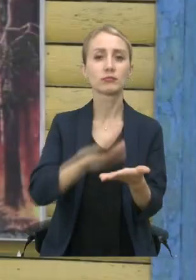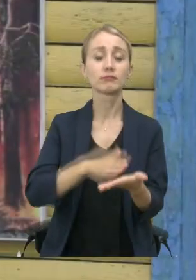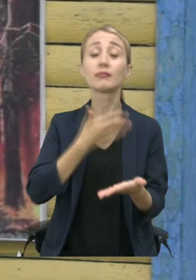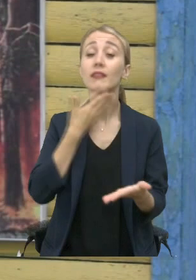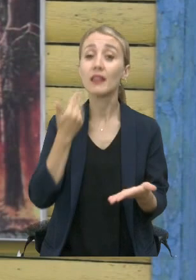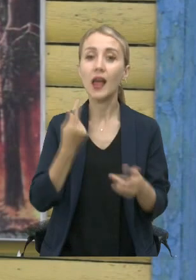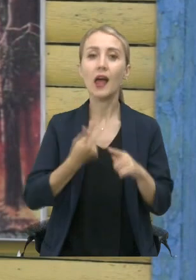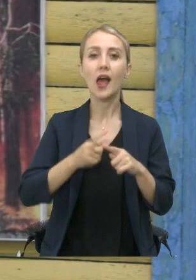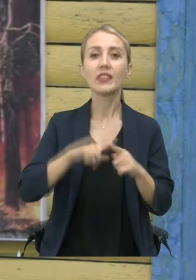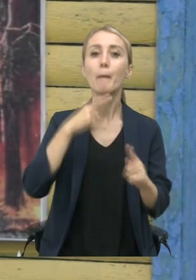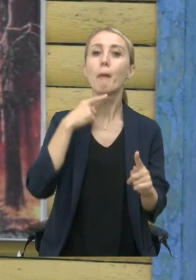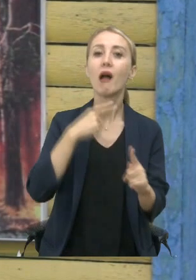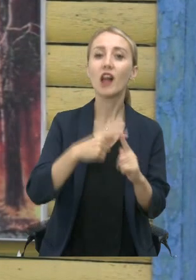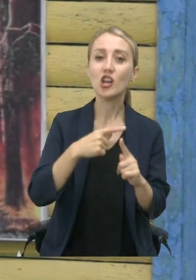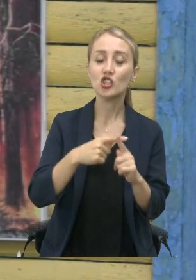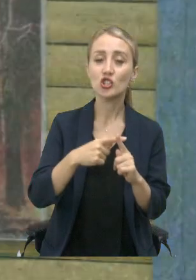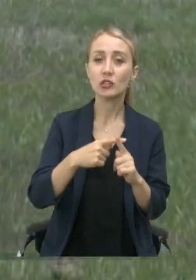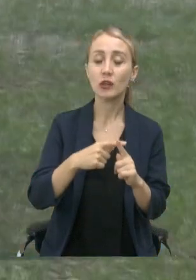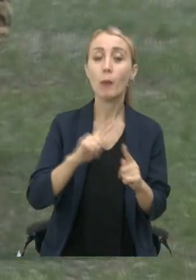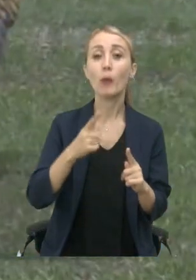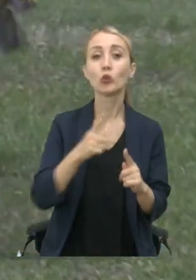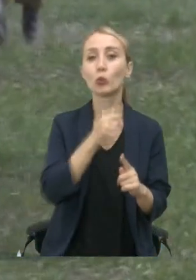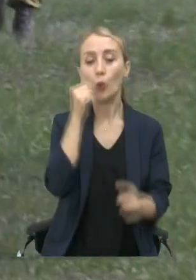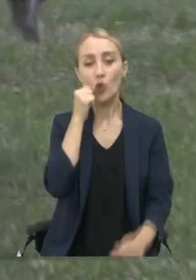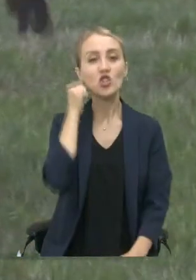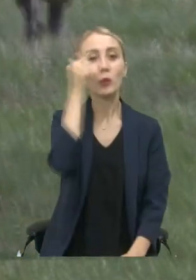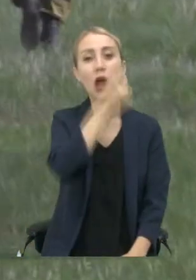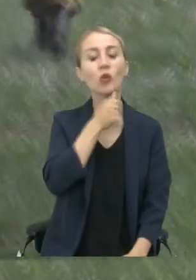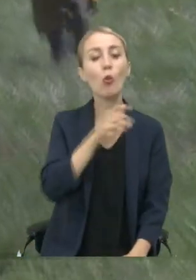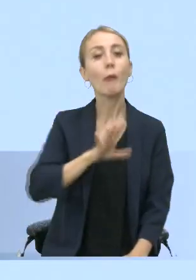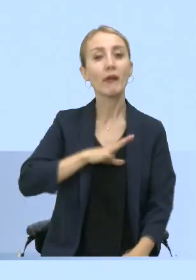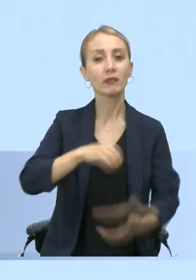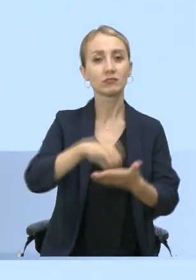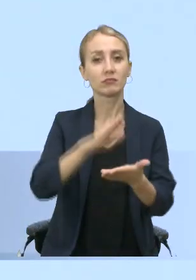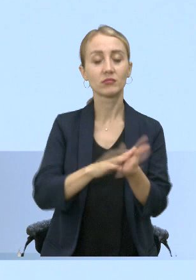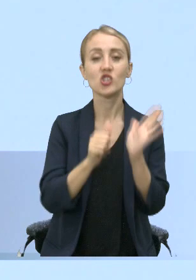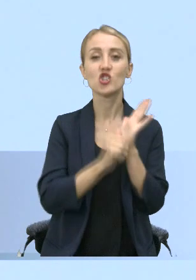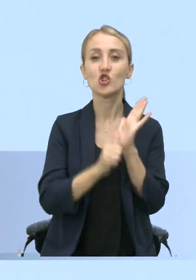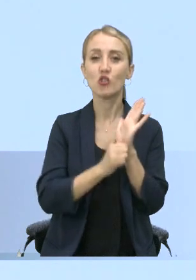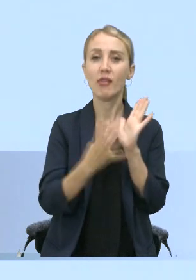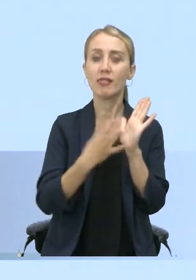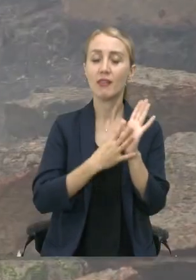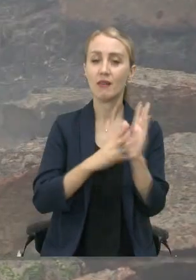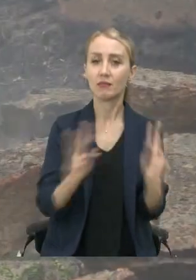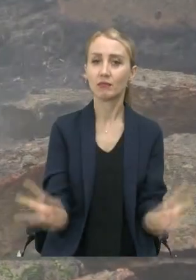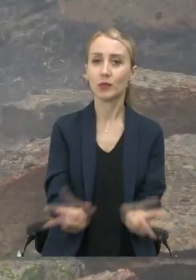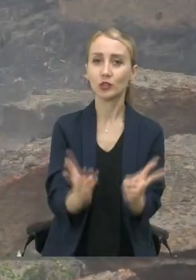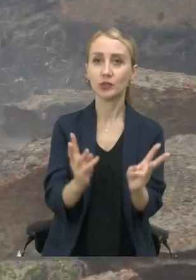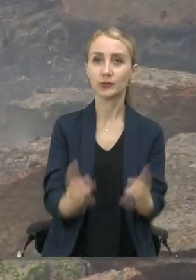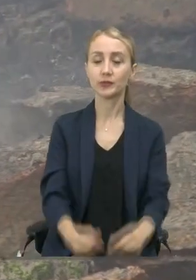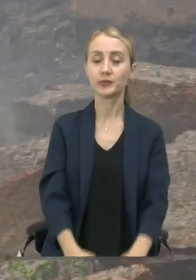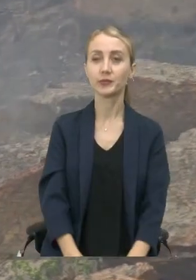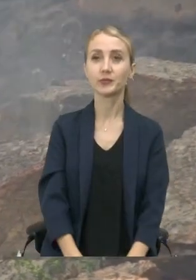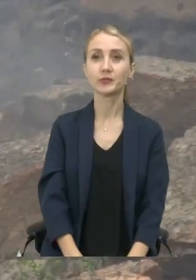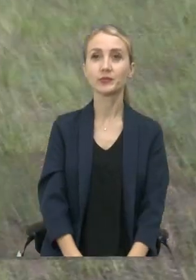это весьма положительный показатель так как за аналогичный период прошлого года было зарегистрировано 69 случаев возгорания Эдуард погребицкий